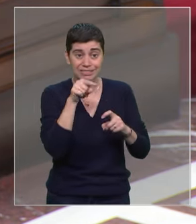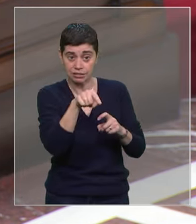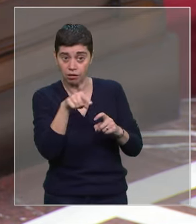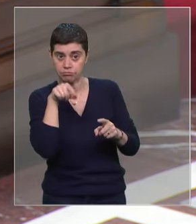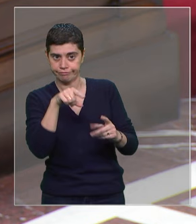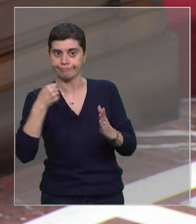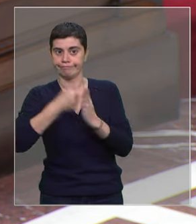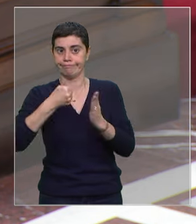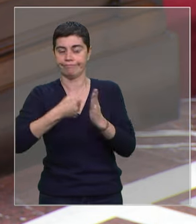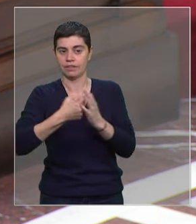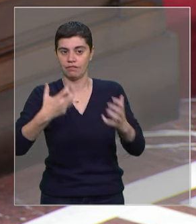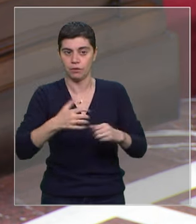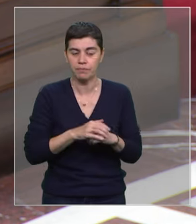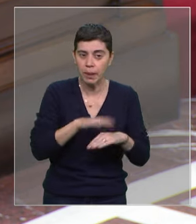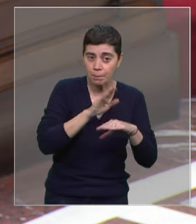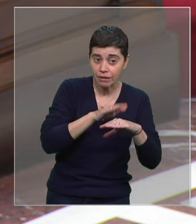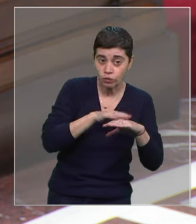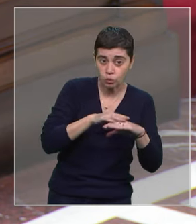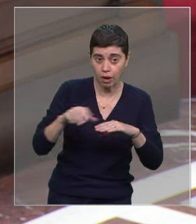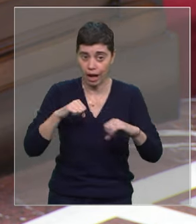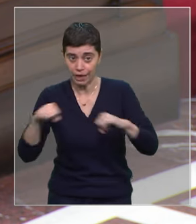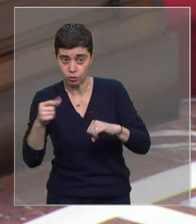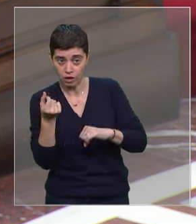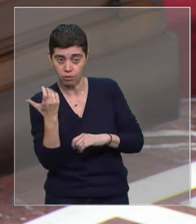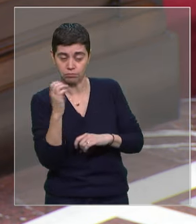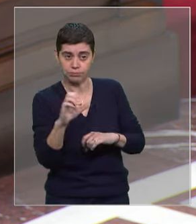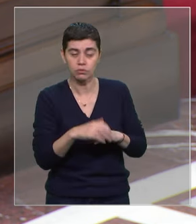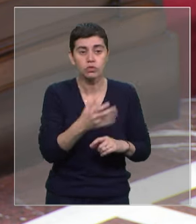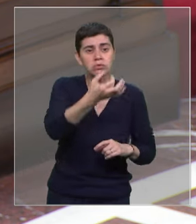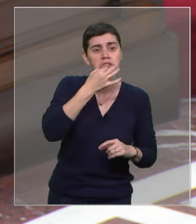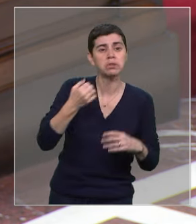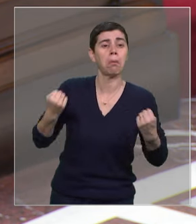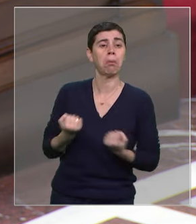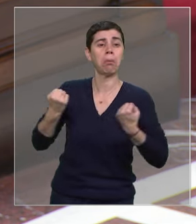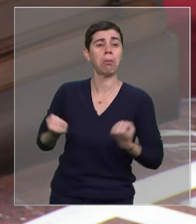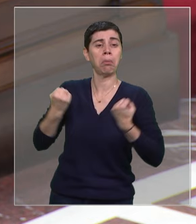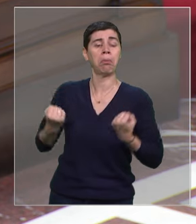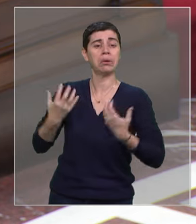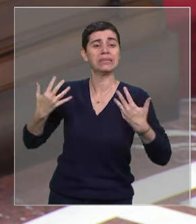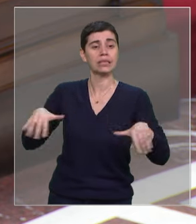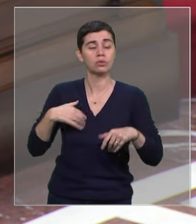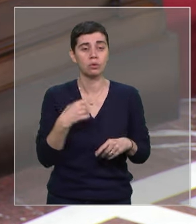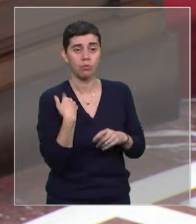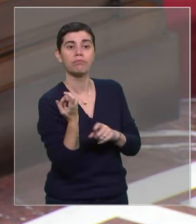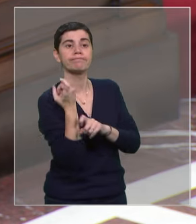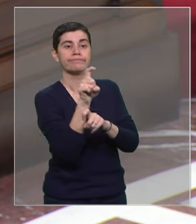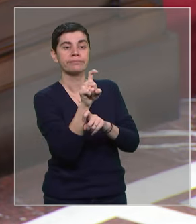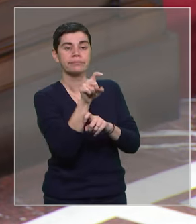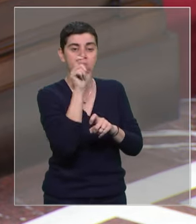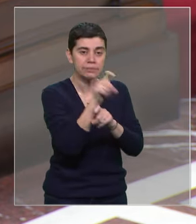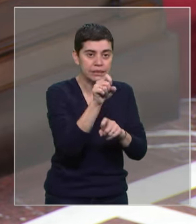au titre de la prévention et de l'action. Vous me reprochez des coups de communication. Je vous reproche votre vindicte et votre